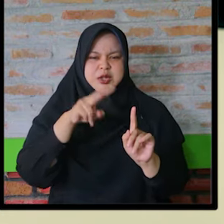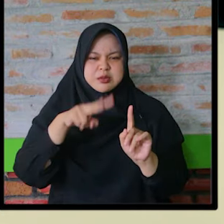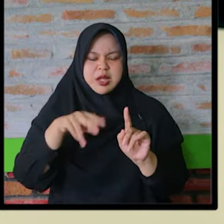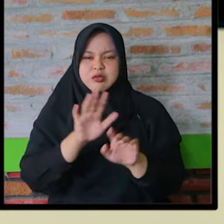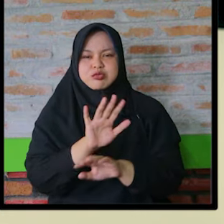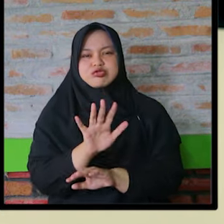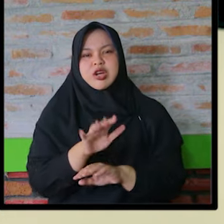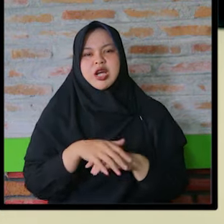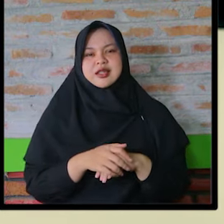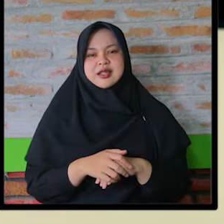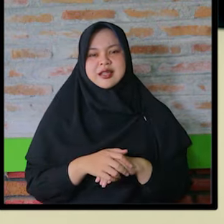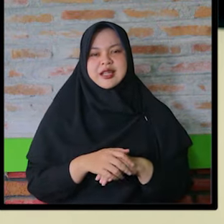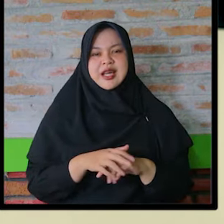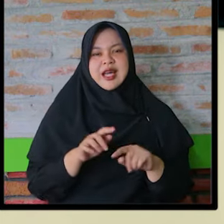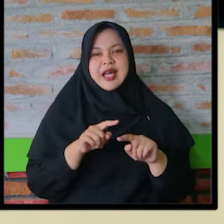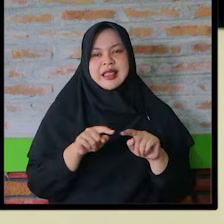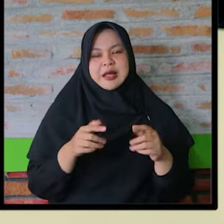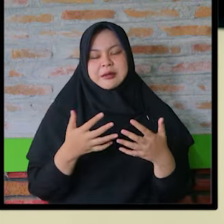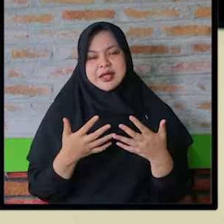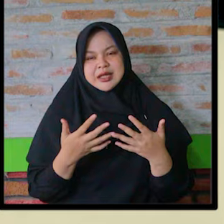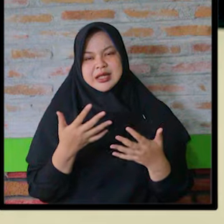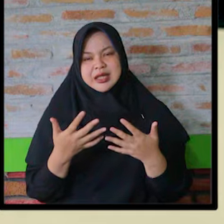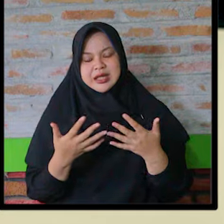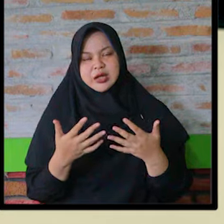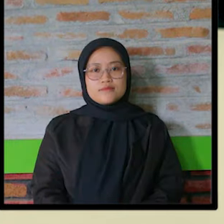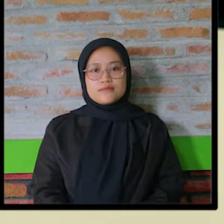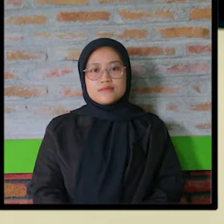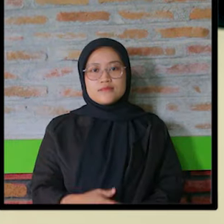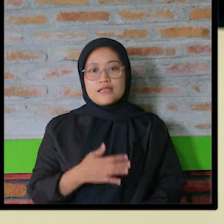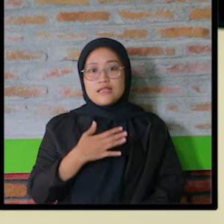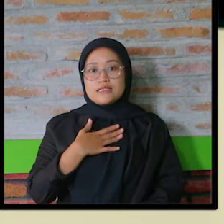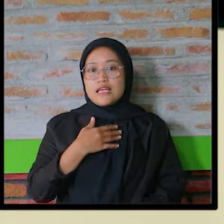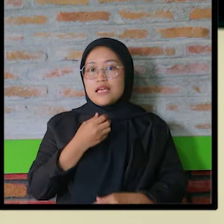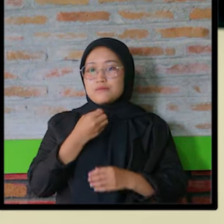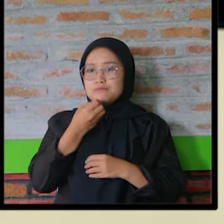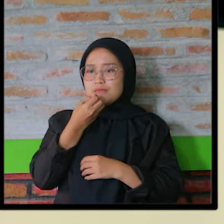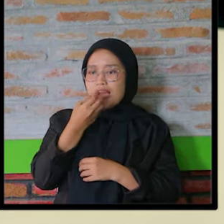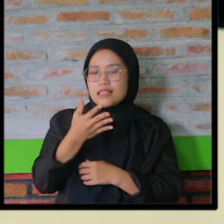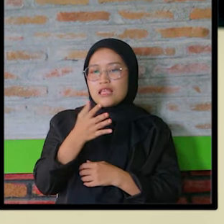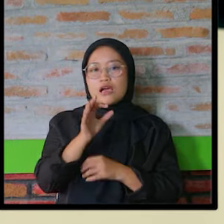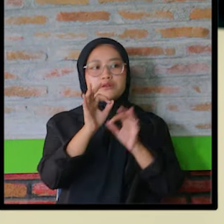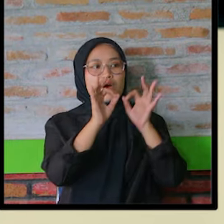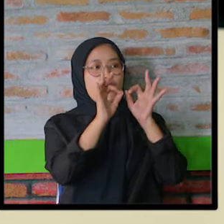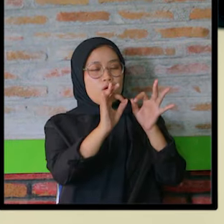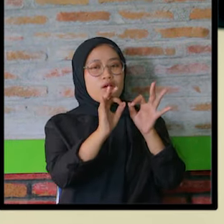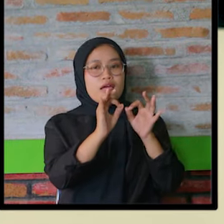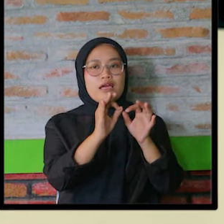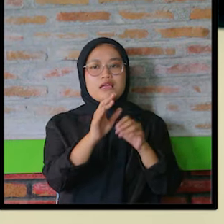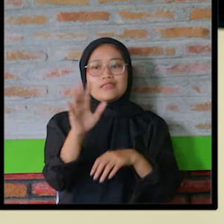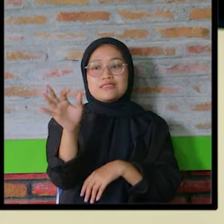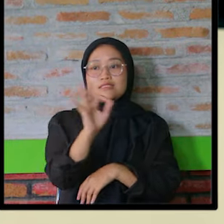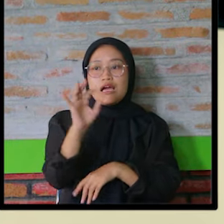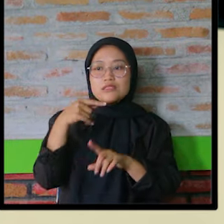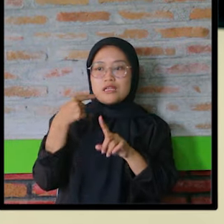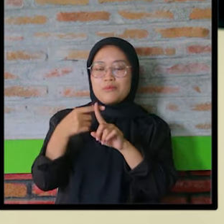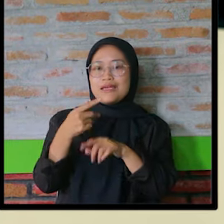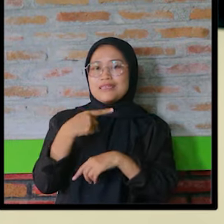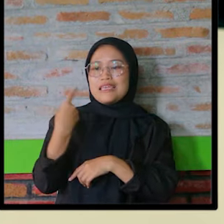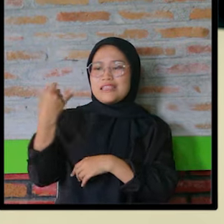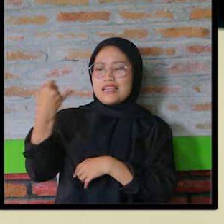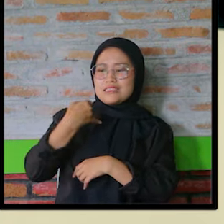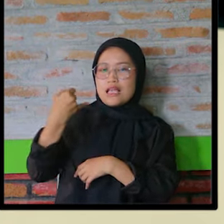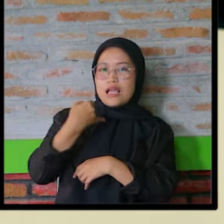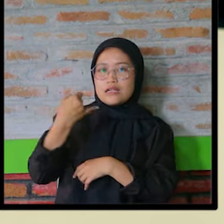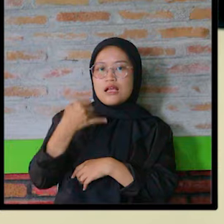Wah manusia sama ya tapi Begini saya selal mengatakan oke Jangan sampai kita disalahkan terus